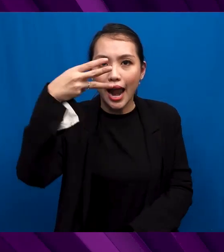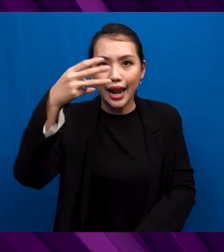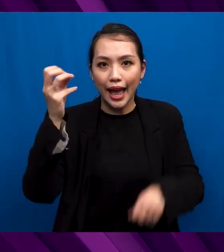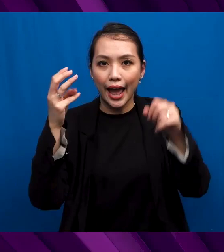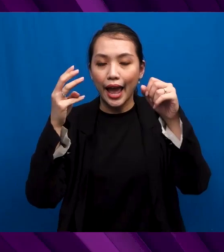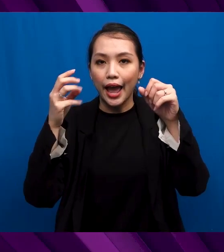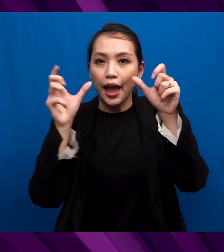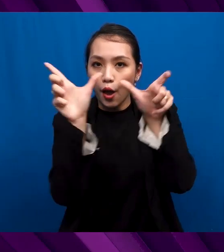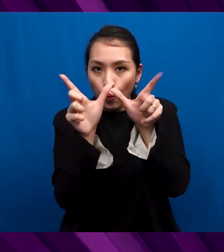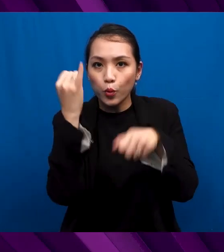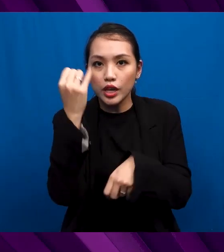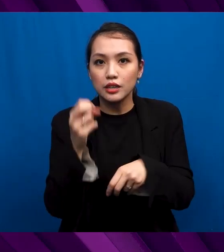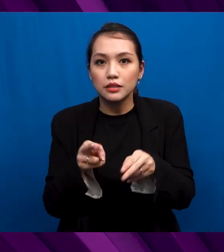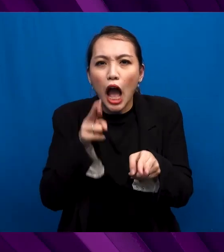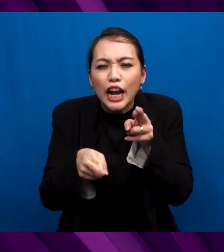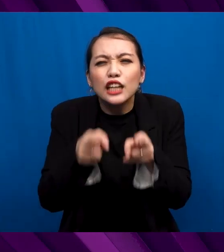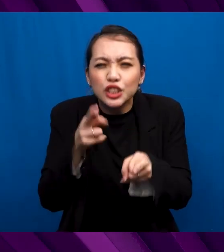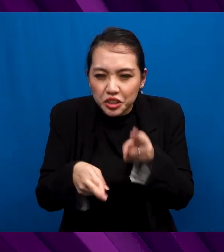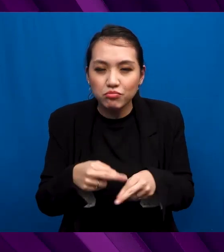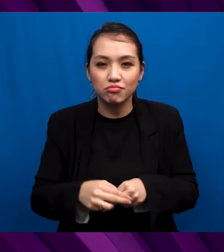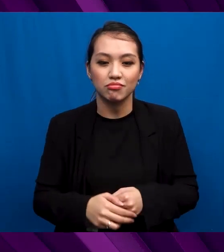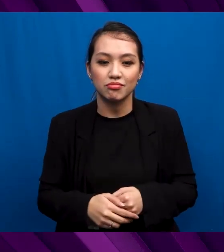gigih membela kecemburuan Allah.